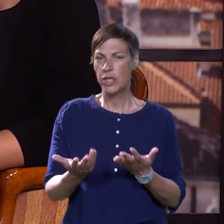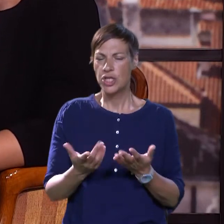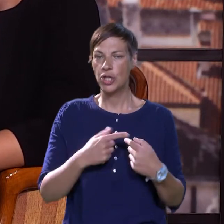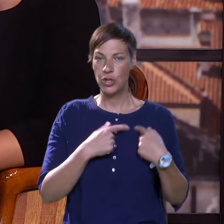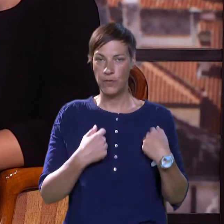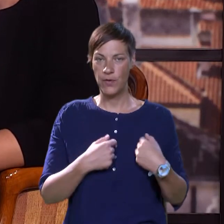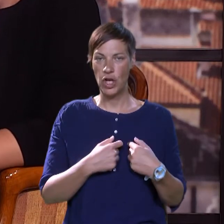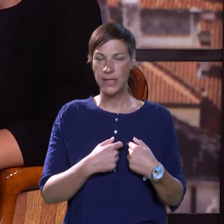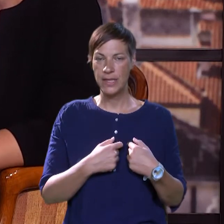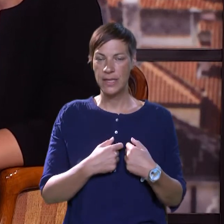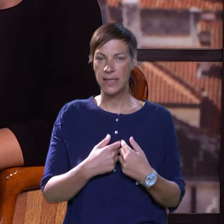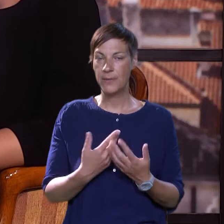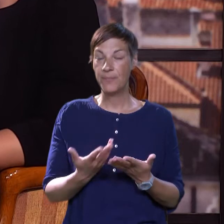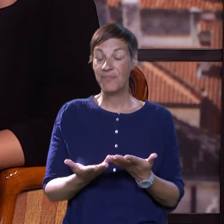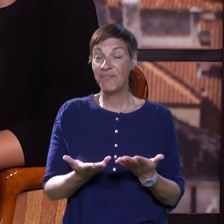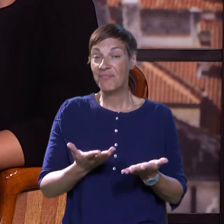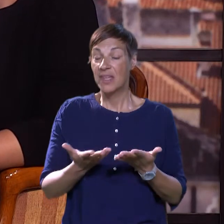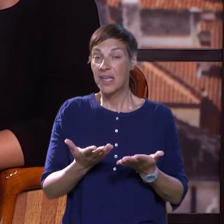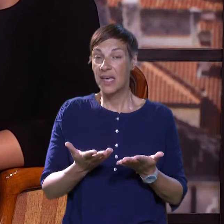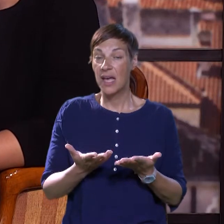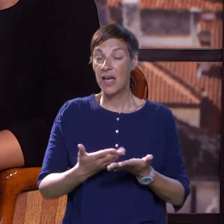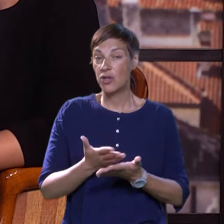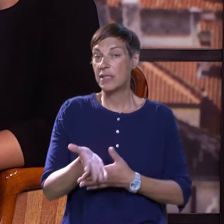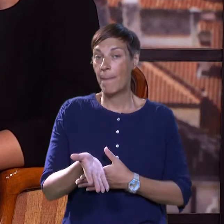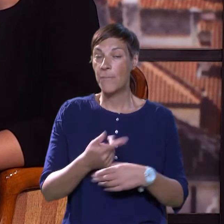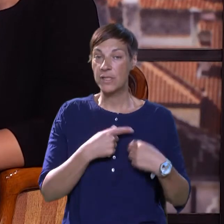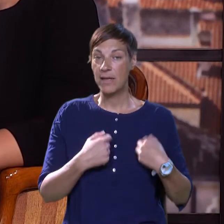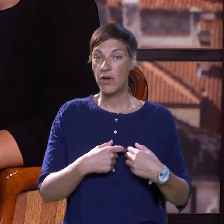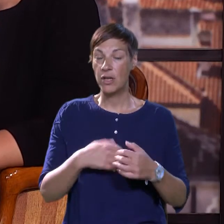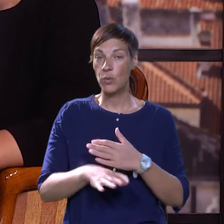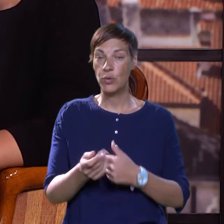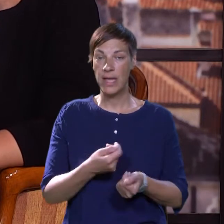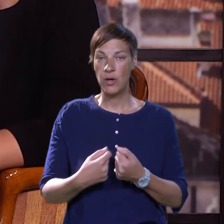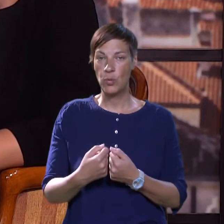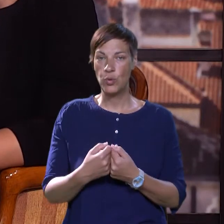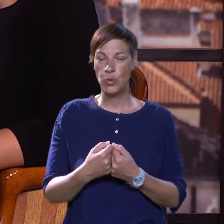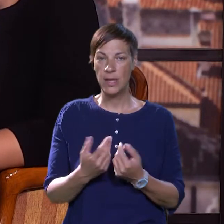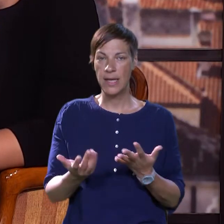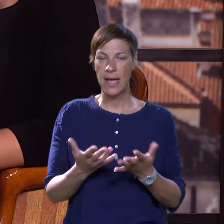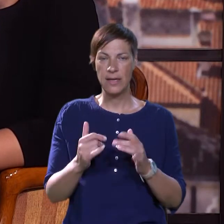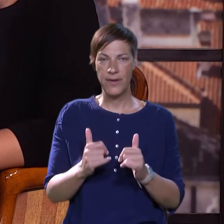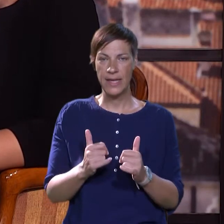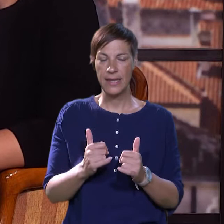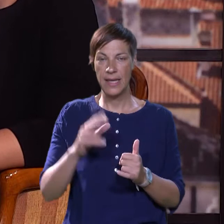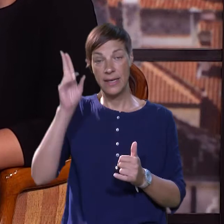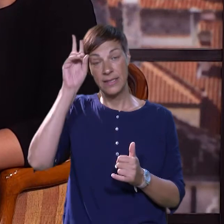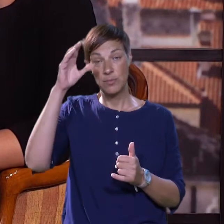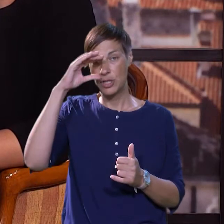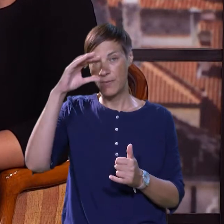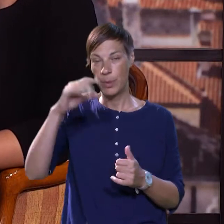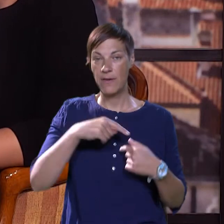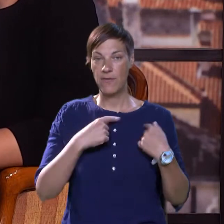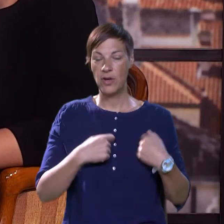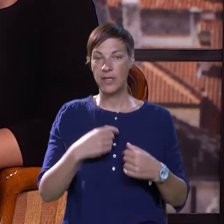to volontiranje, na koji način se postaje volonter unutar vaše udruge i kakva je danas možda